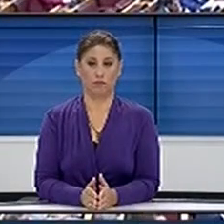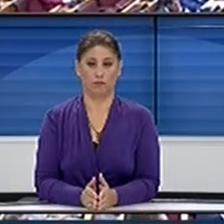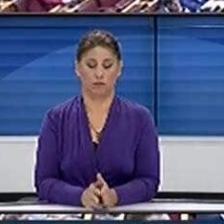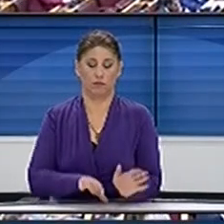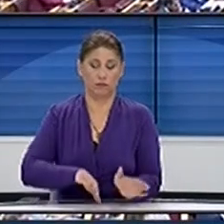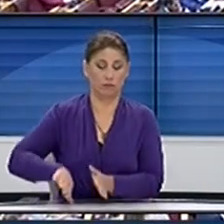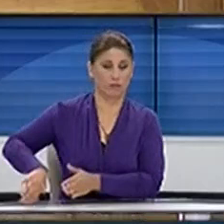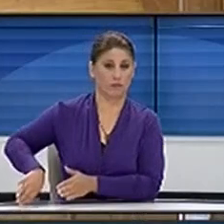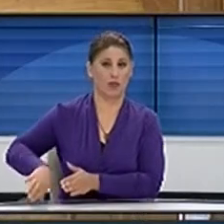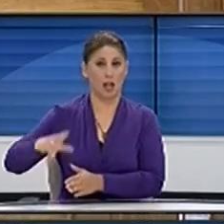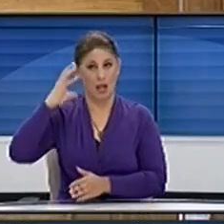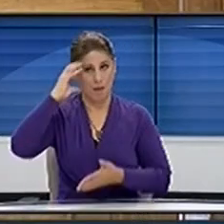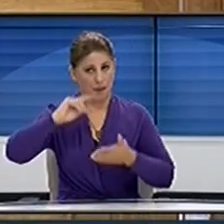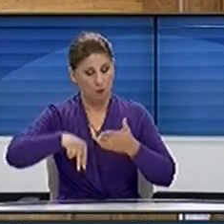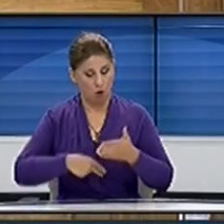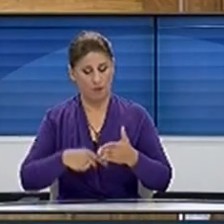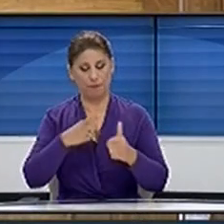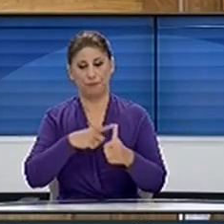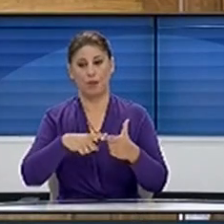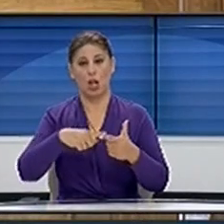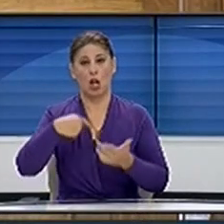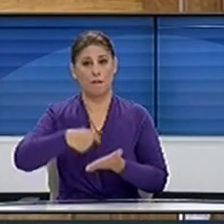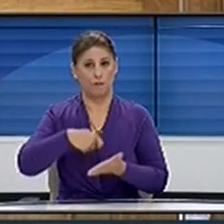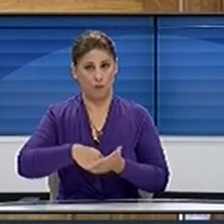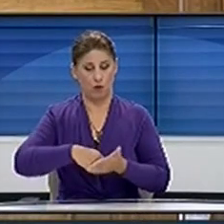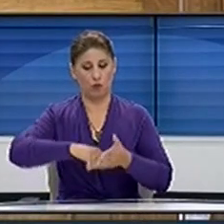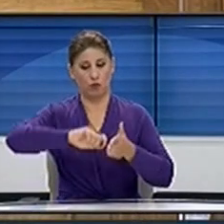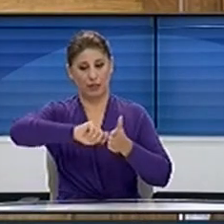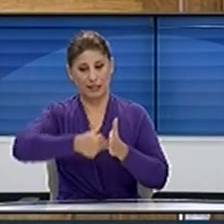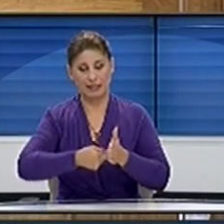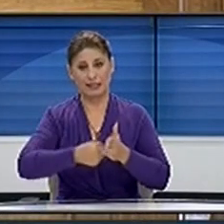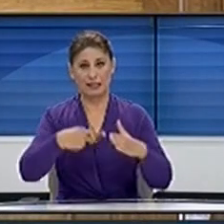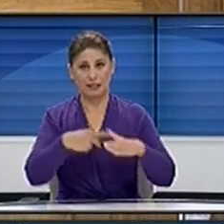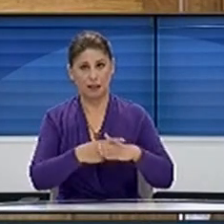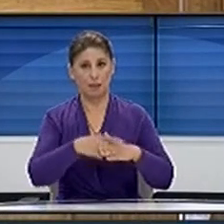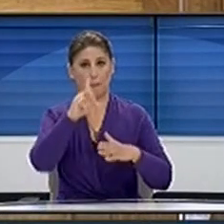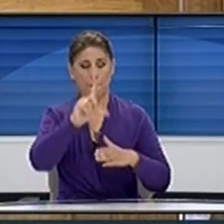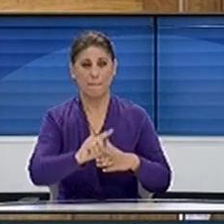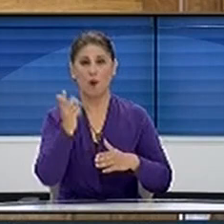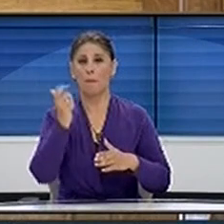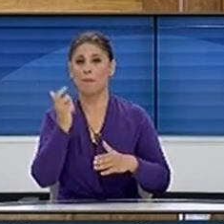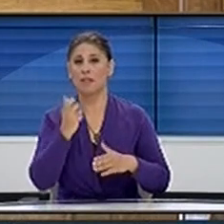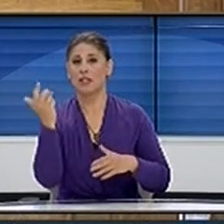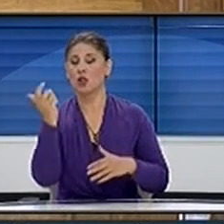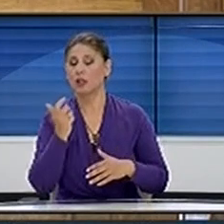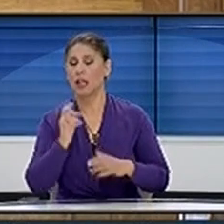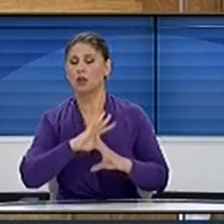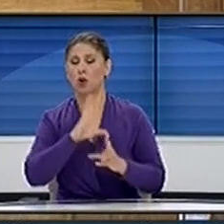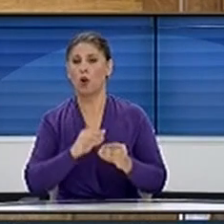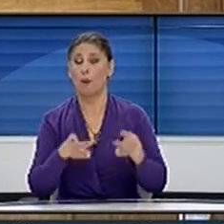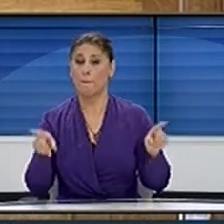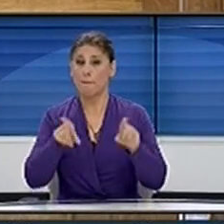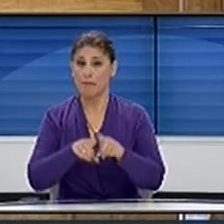Αφήνει πίσω τα μνημόνια, τους φόρους, τις κλειστές τράπεζες, τις μειώσεις μισθών και συντάξεων. Μαζί